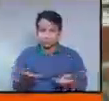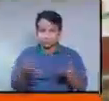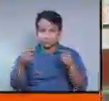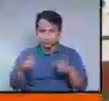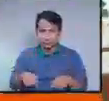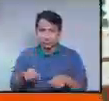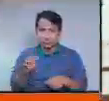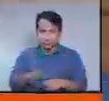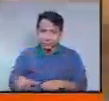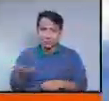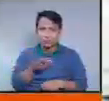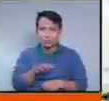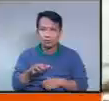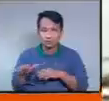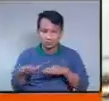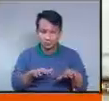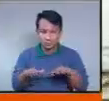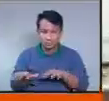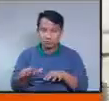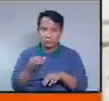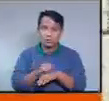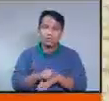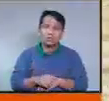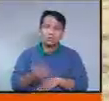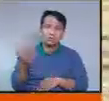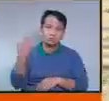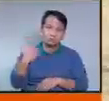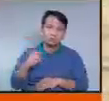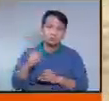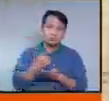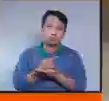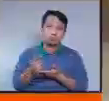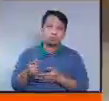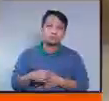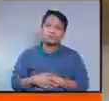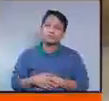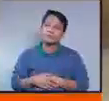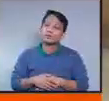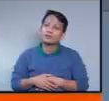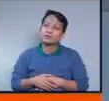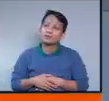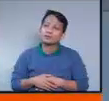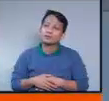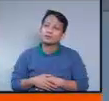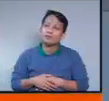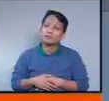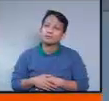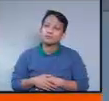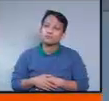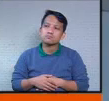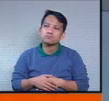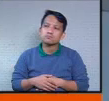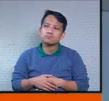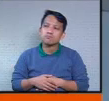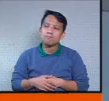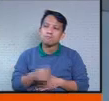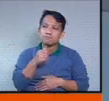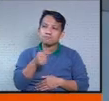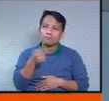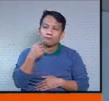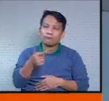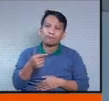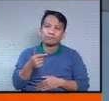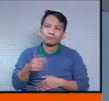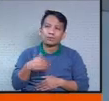at apektado nung lindol nitong nakaraang linggo. Marga, Lord? Okay, Jem, doon sa report ni Ryan ang sa Cotabato